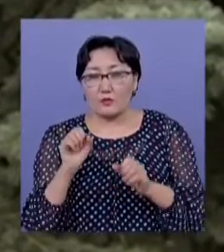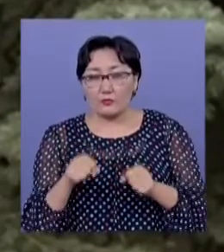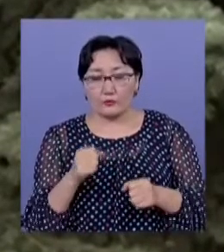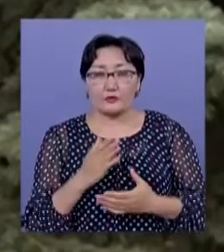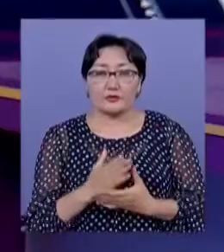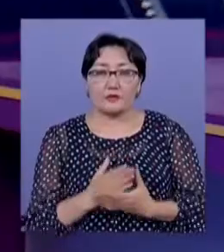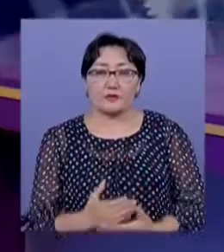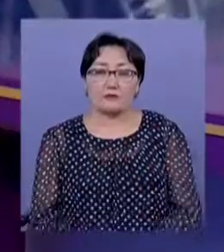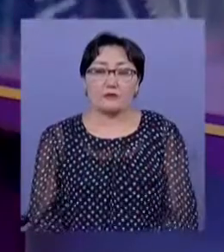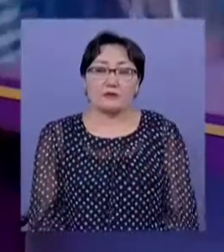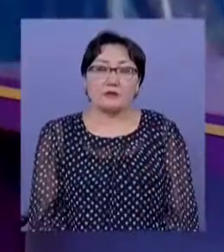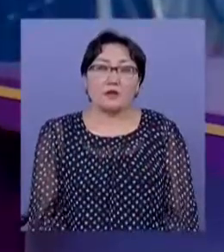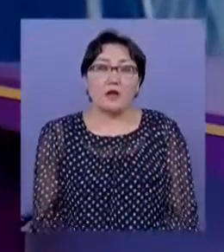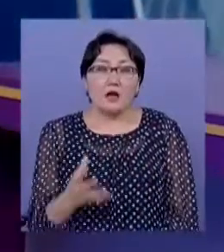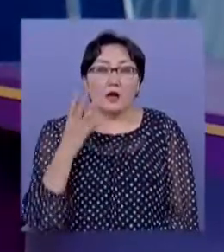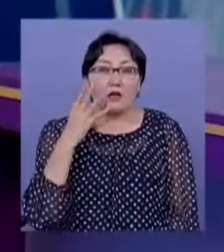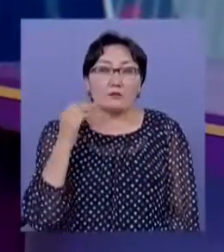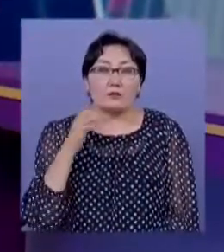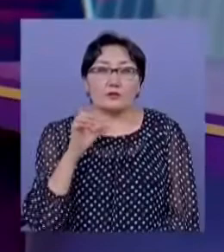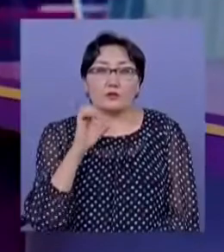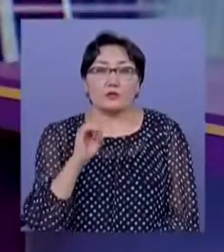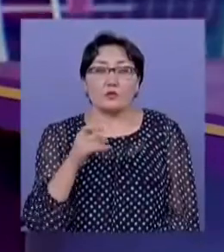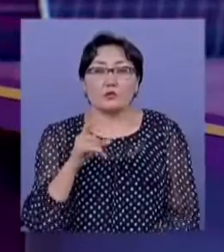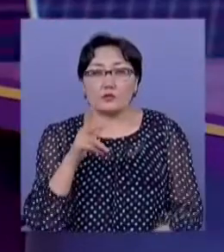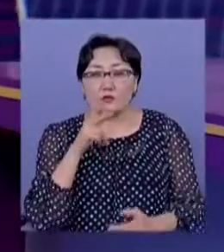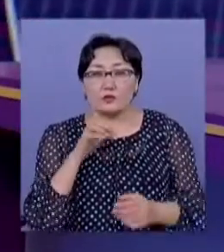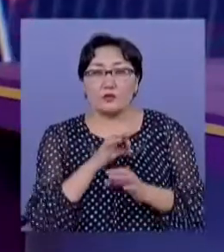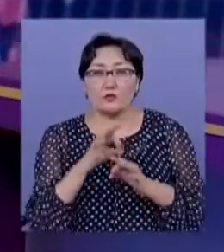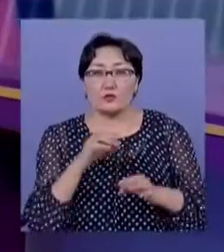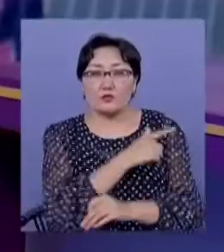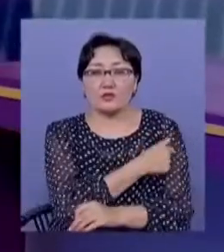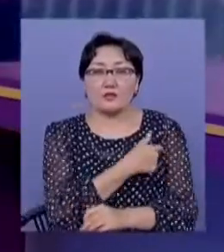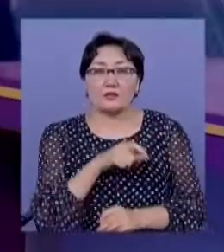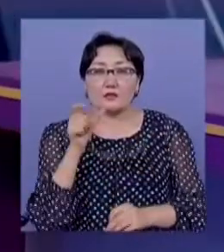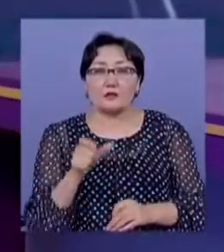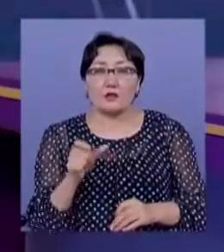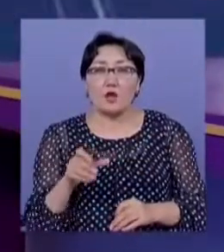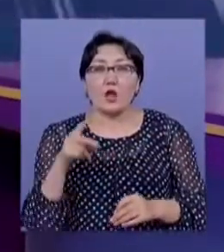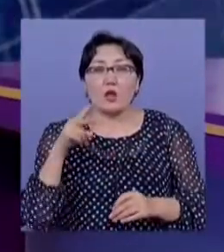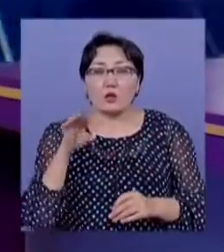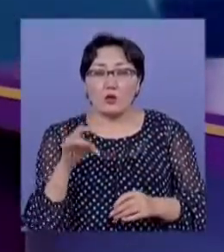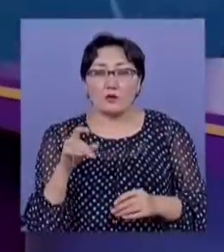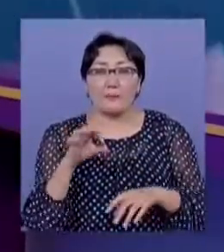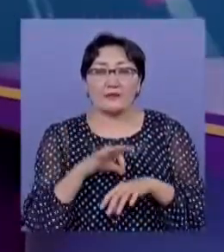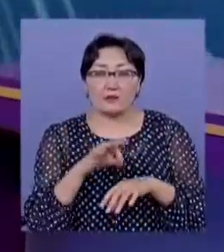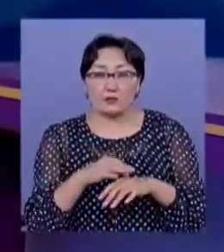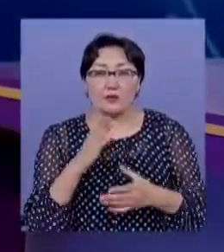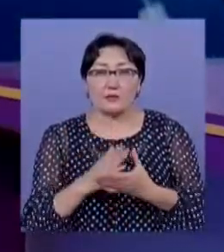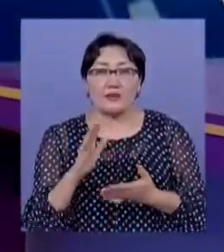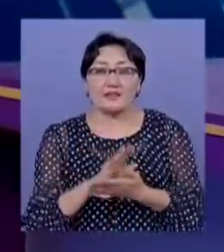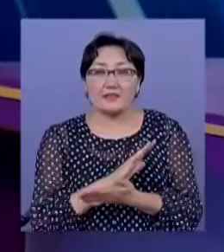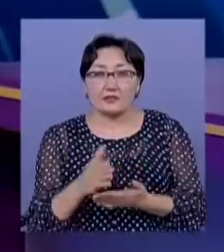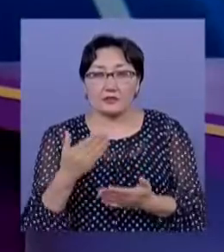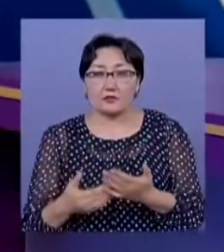бар. Алматыда оңтүстік Кореяның үздік дәрігерлері лор патологиясы бар науқастарға тегін кеңес